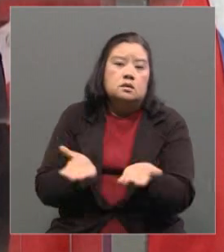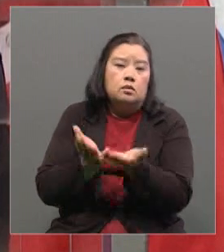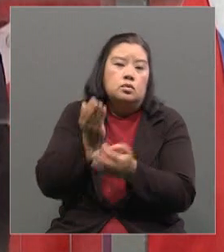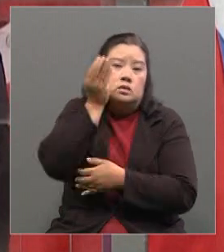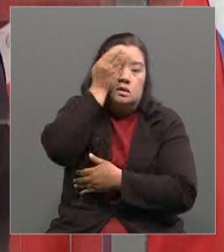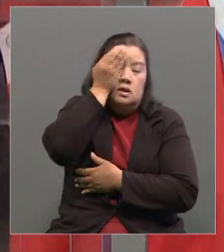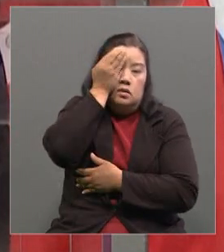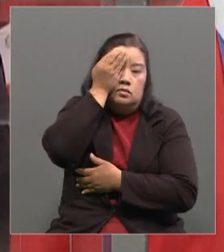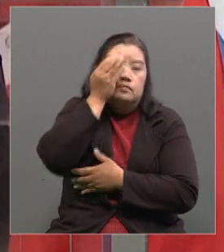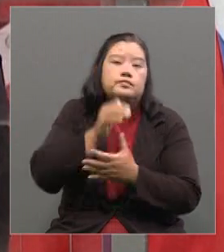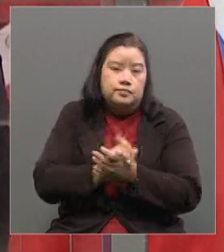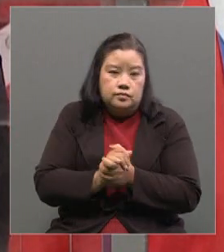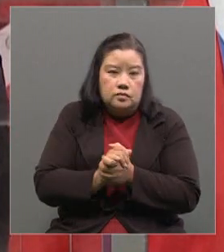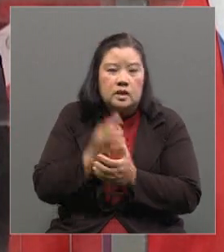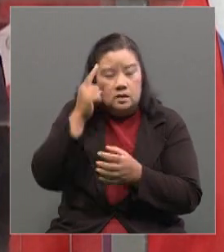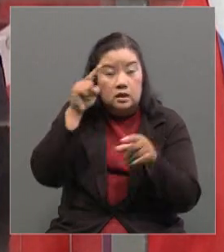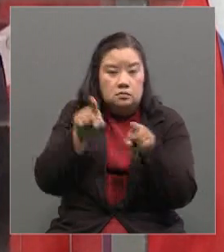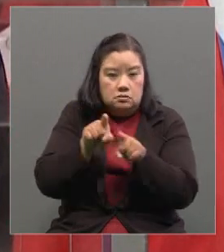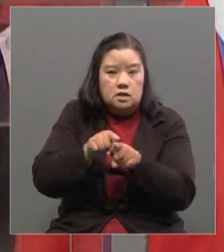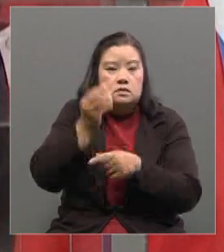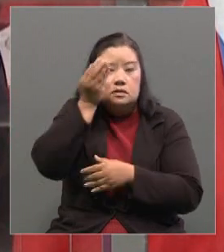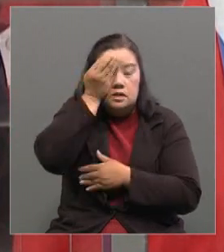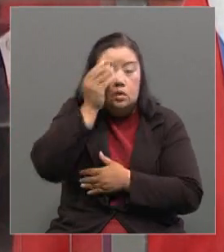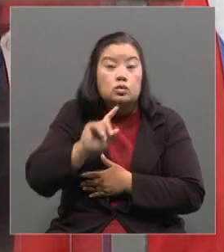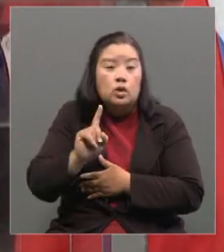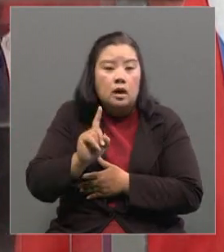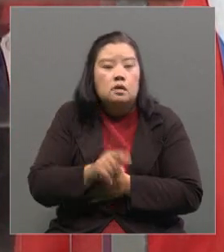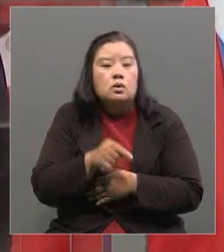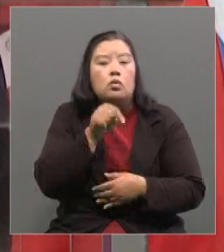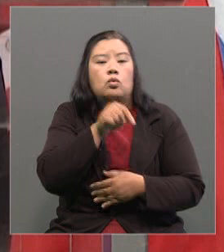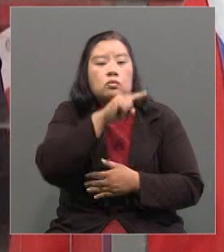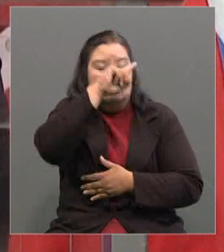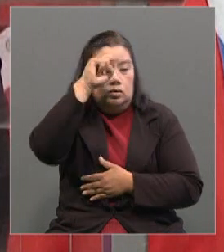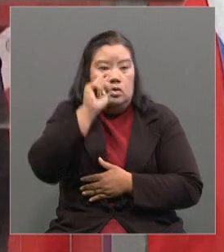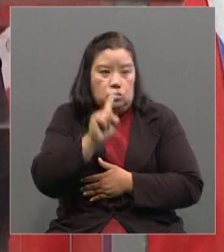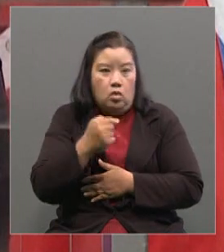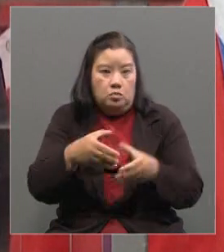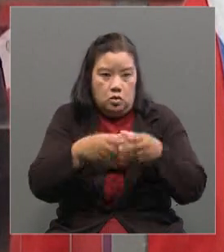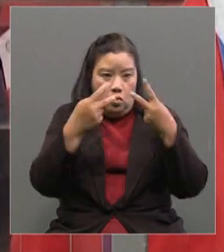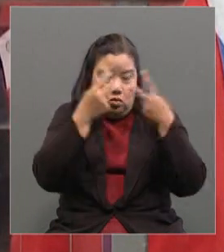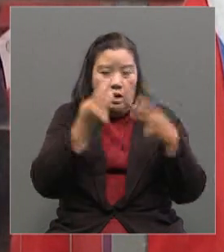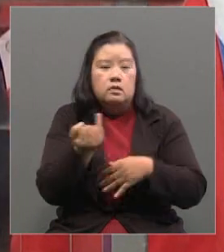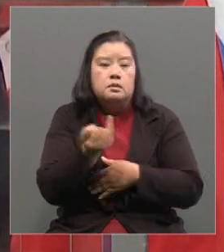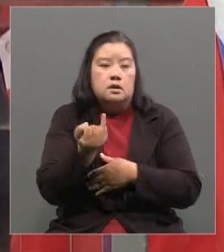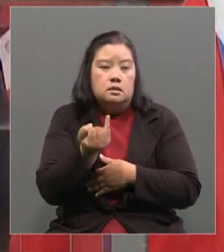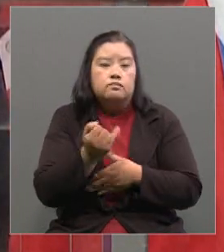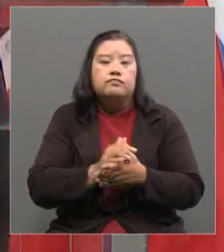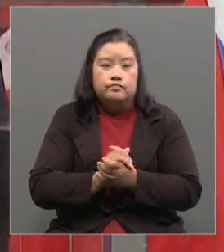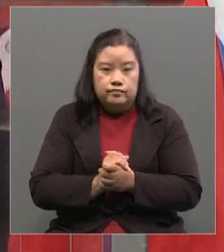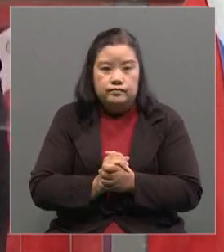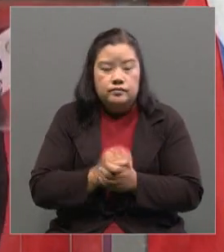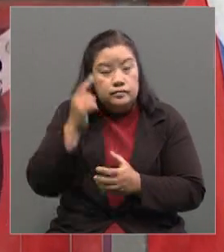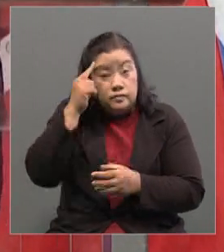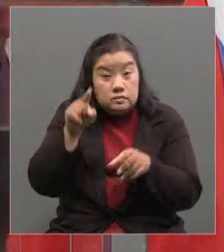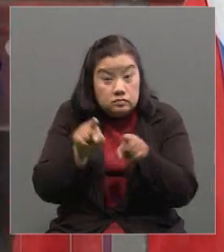อย่างเต็มที่และเขาก็มีมุมมองเหมือนอิสราเอลที่ว่ากลุ่มฮามาสควรถูกถือเป็นองค์กรก่อการร้ายค่ะนี่เป็นความคิด